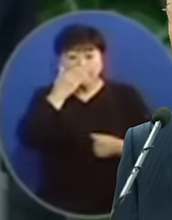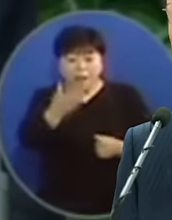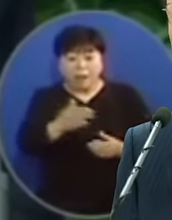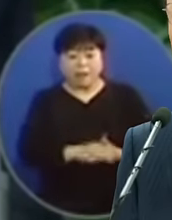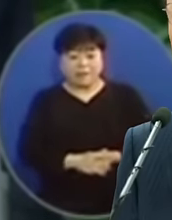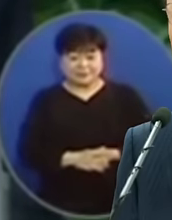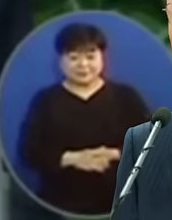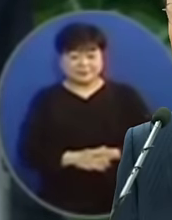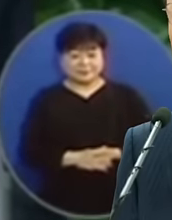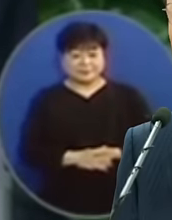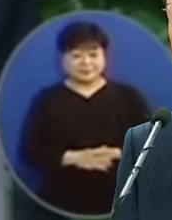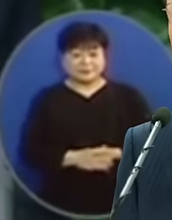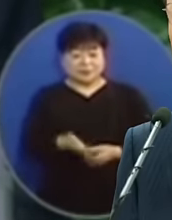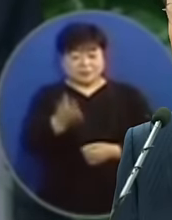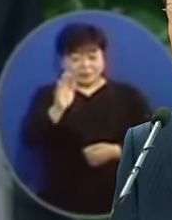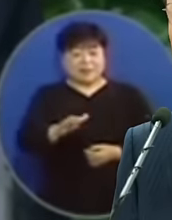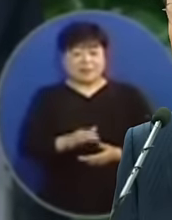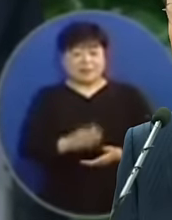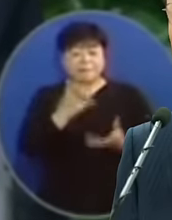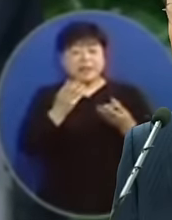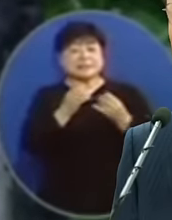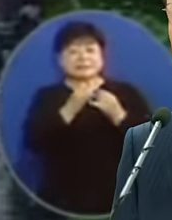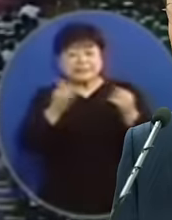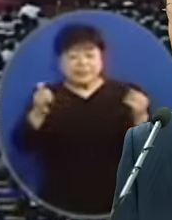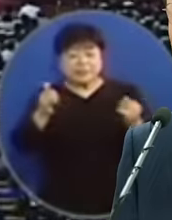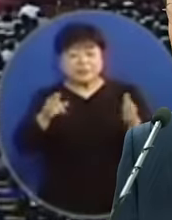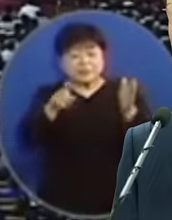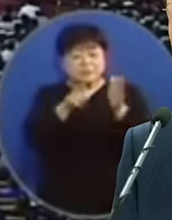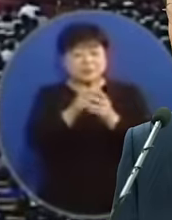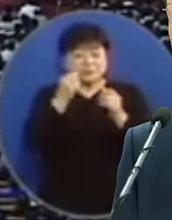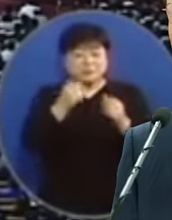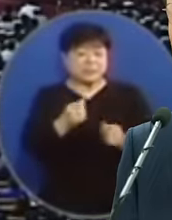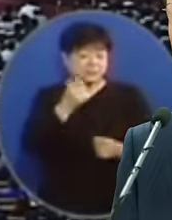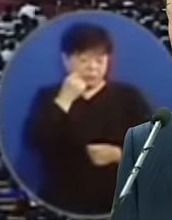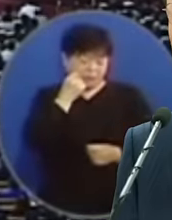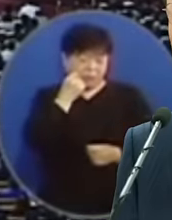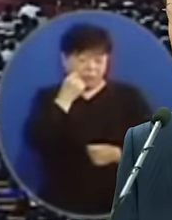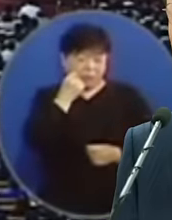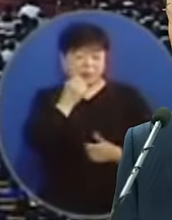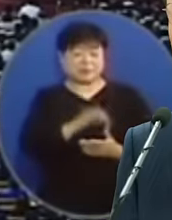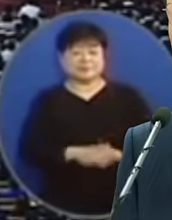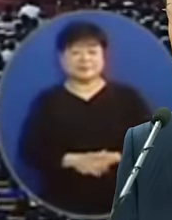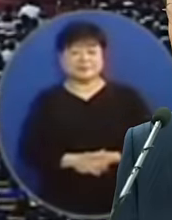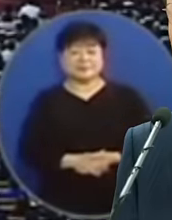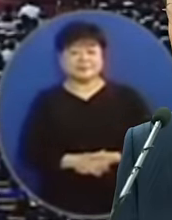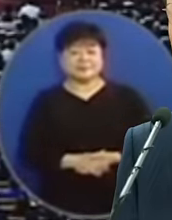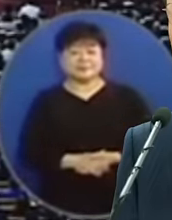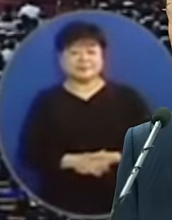것입니다. 그런데 너무나 많은 사람들이 믿음으로 살지 않고